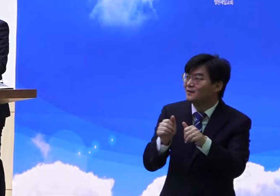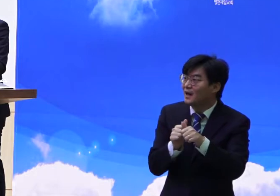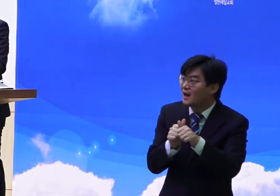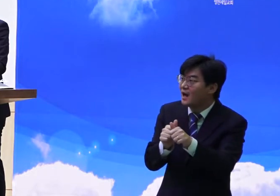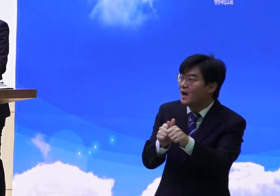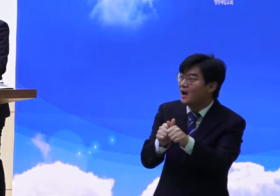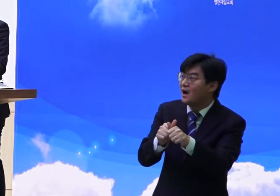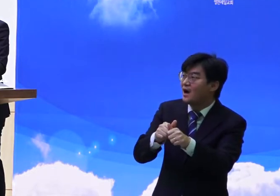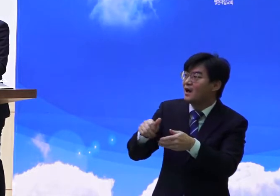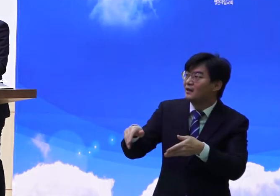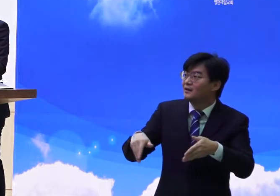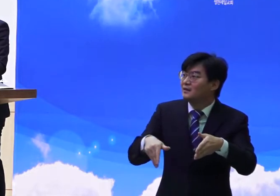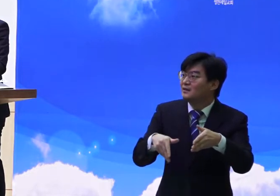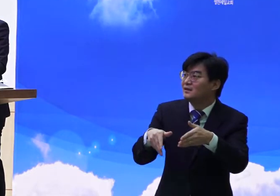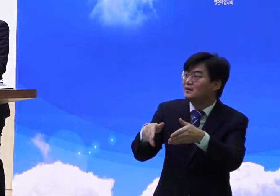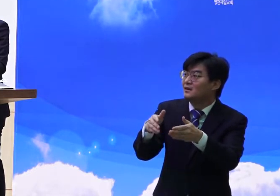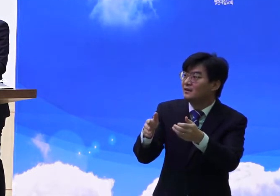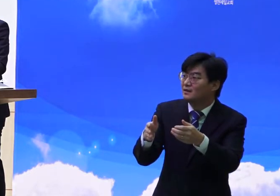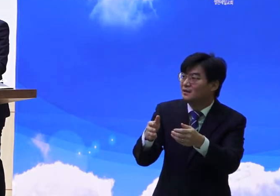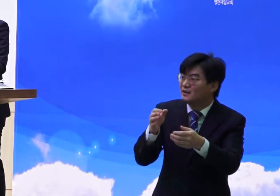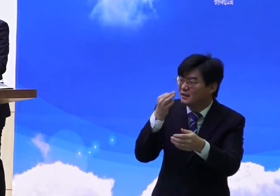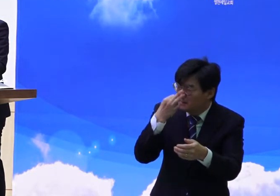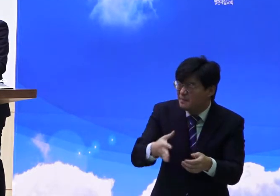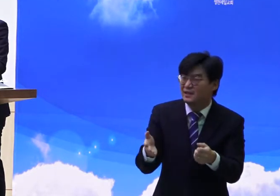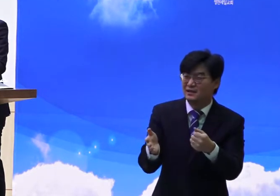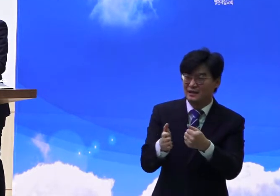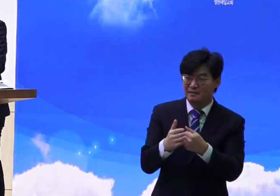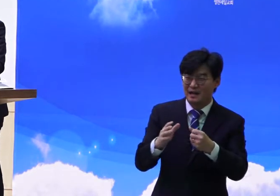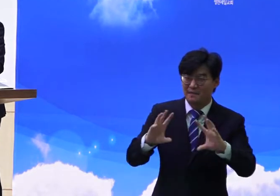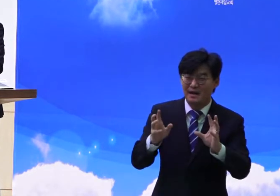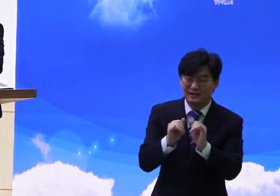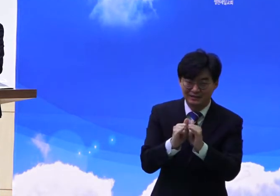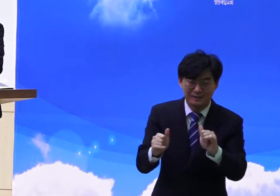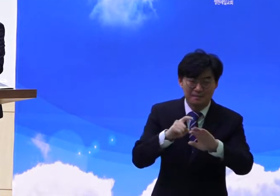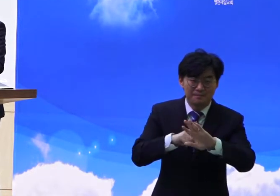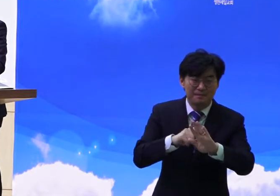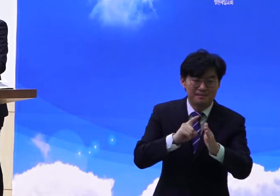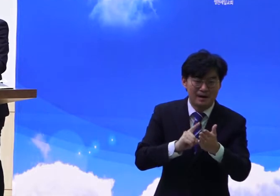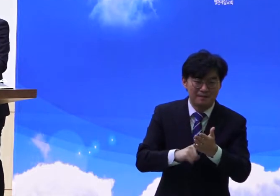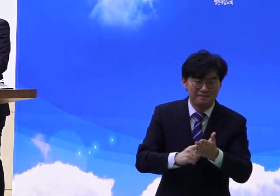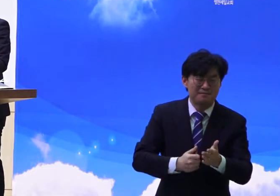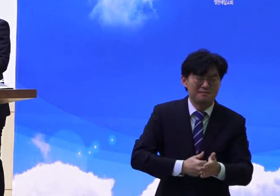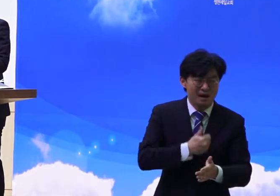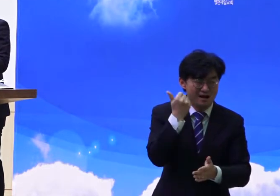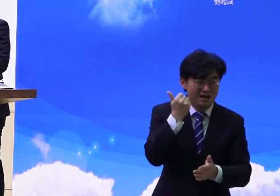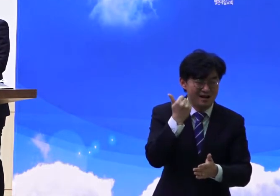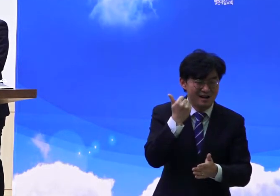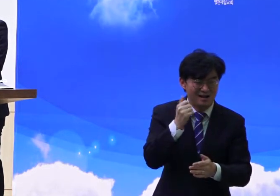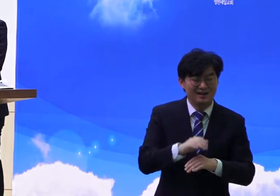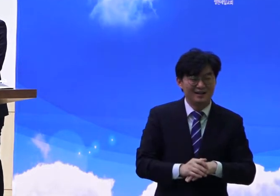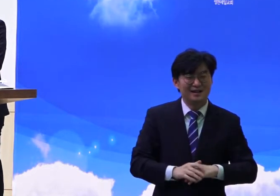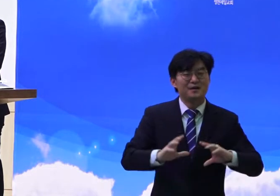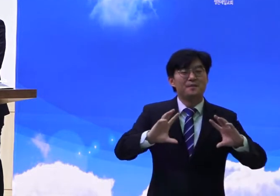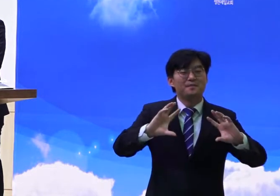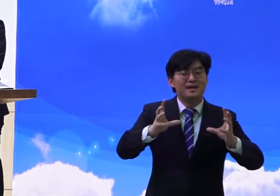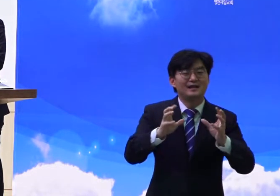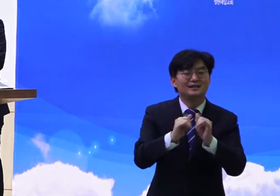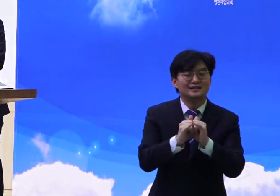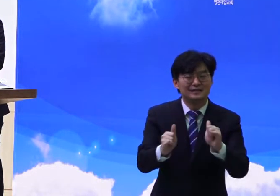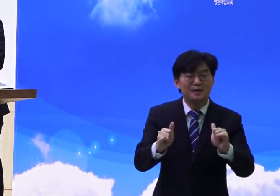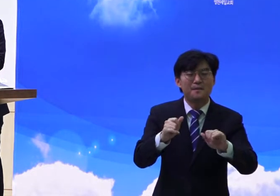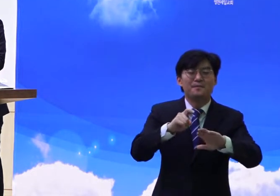하였다가 길로 말미암아 백성의 마음이 상하리라. 백성의 마음이 상하리라.